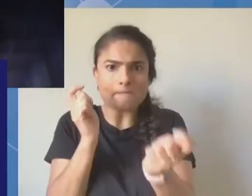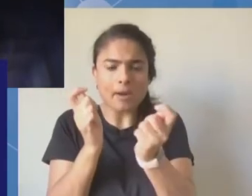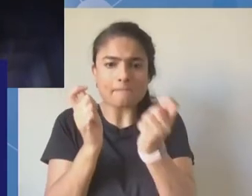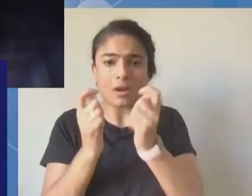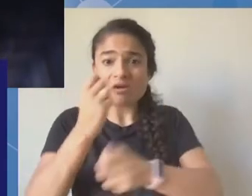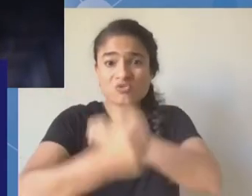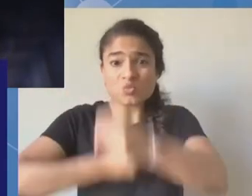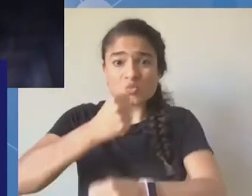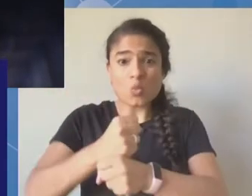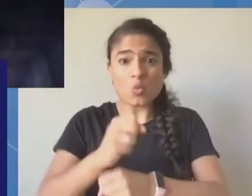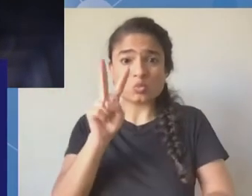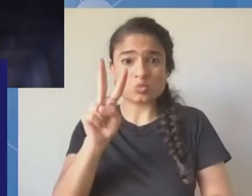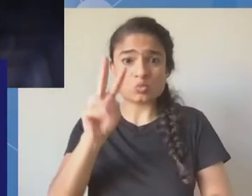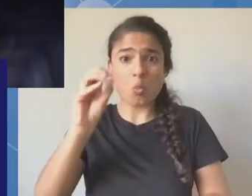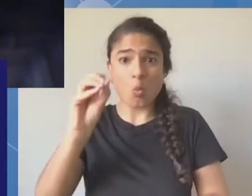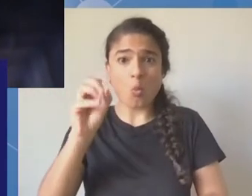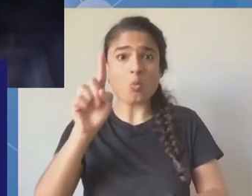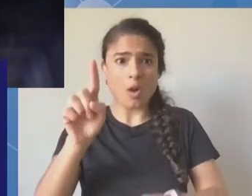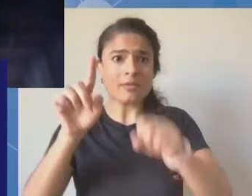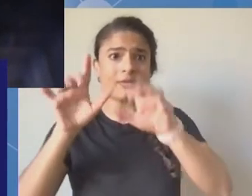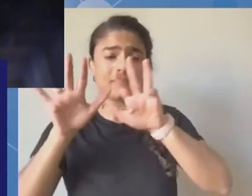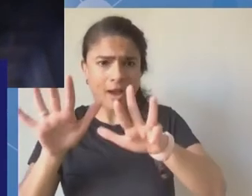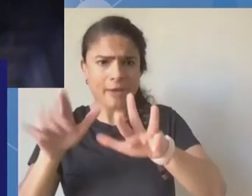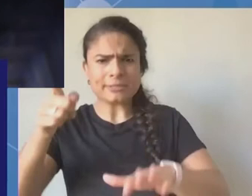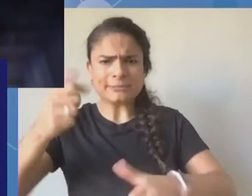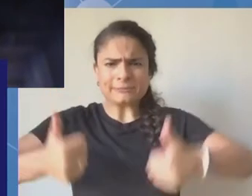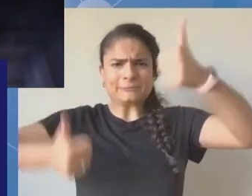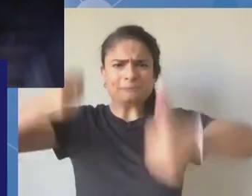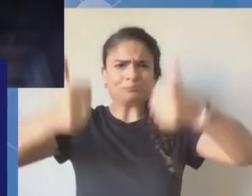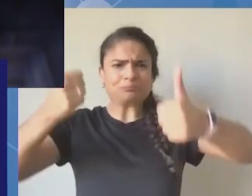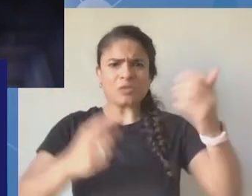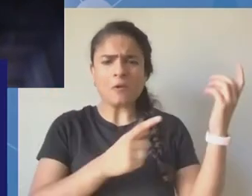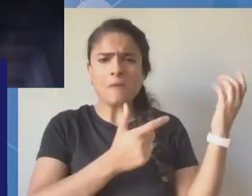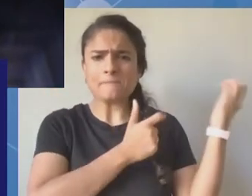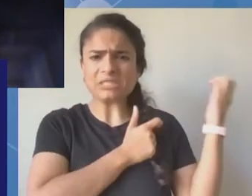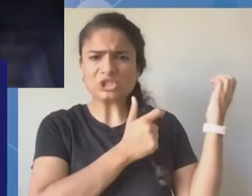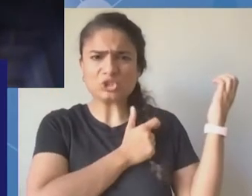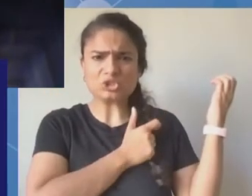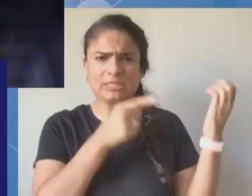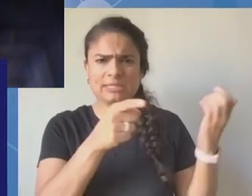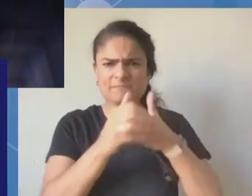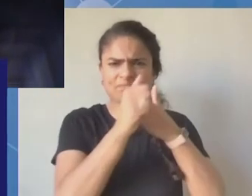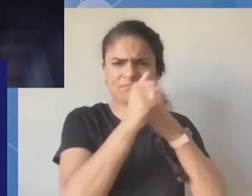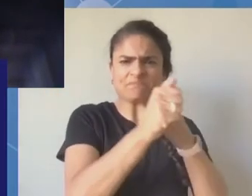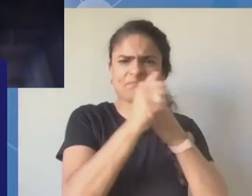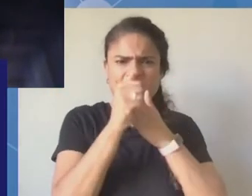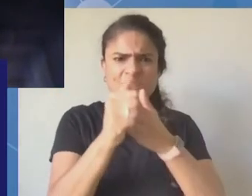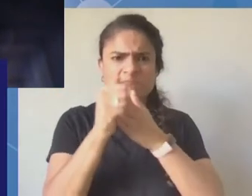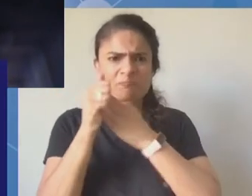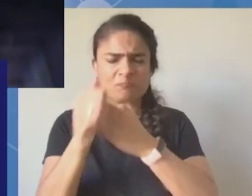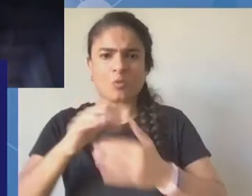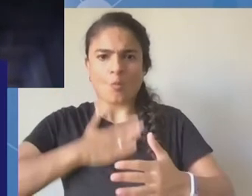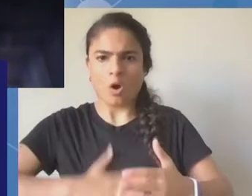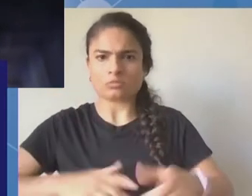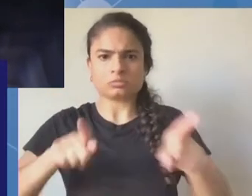2019年的发生一个革命，在这里也是出现的一些关闭这个因特网互